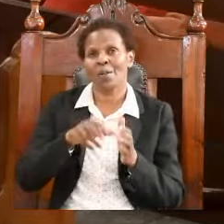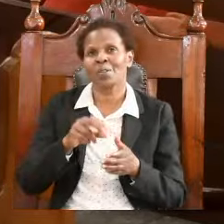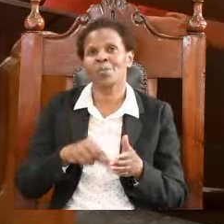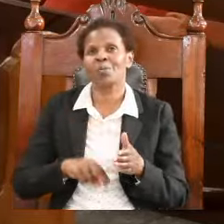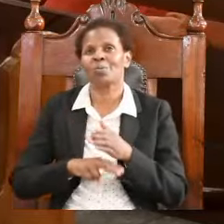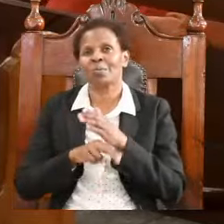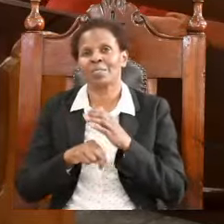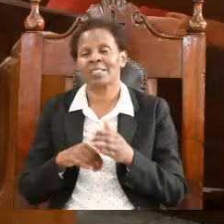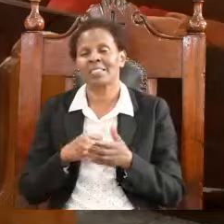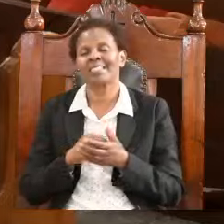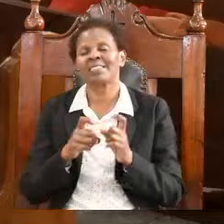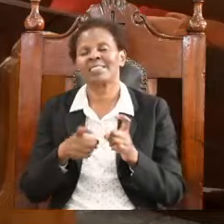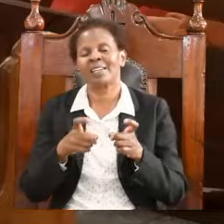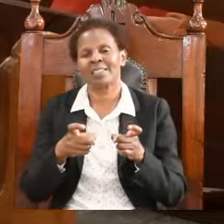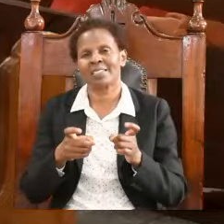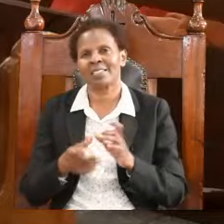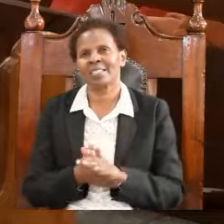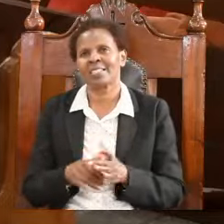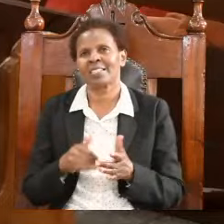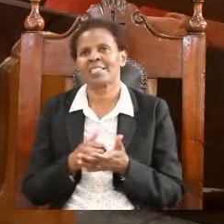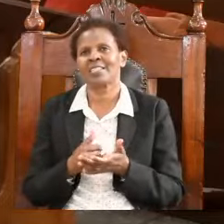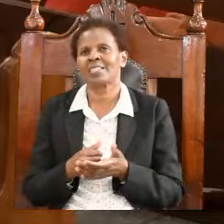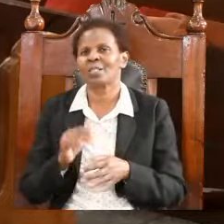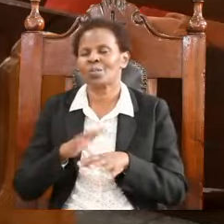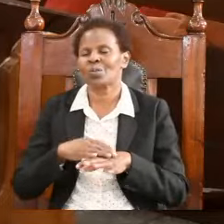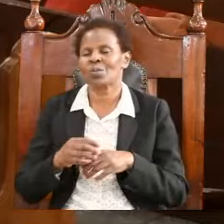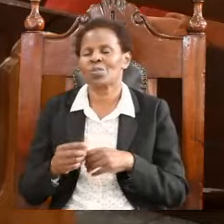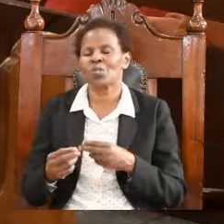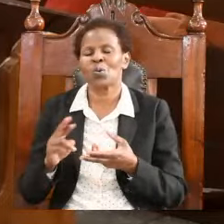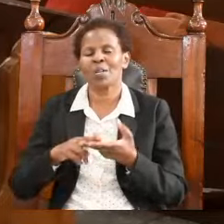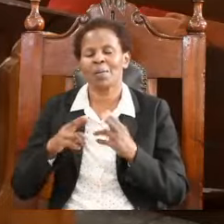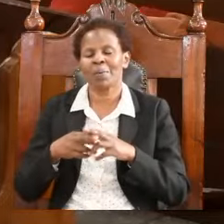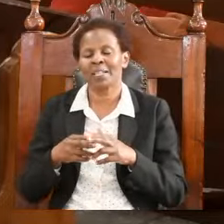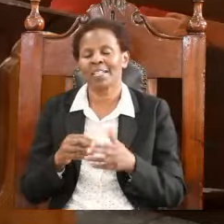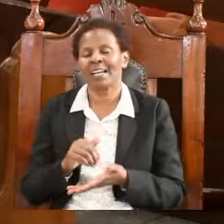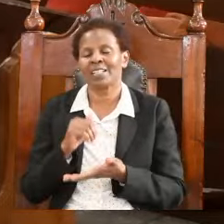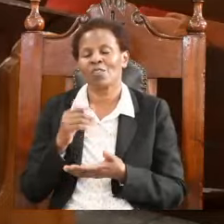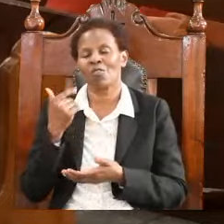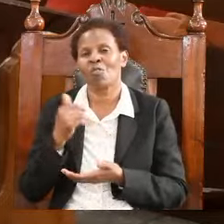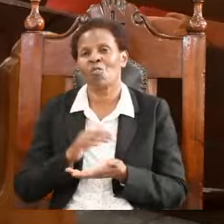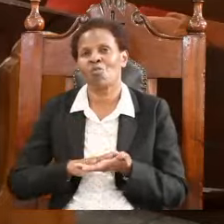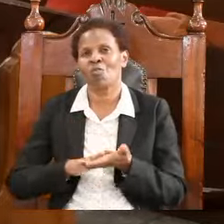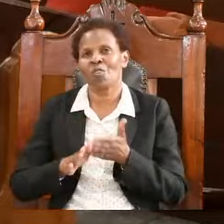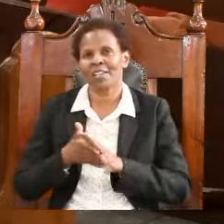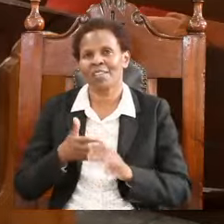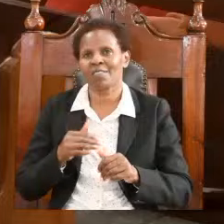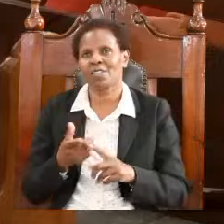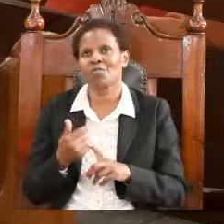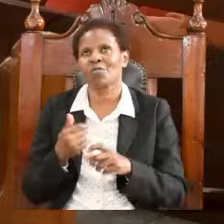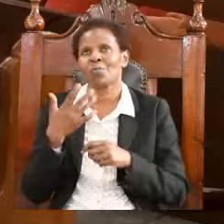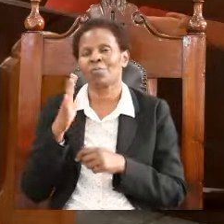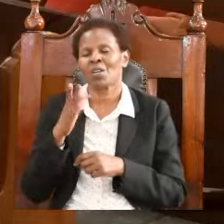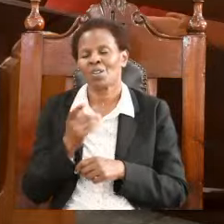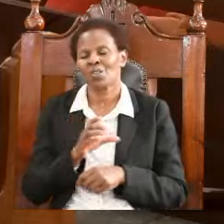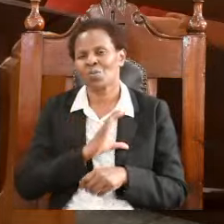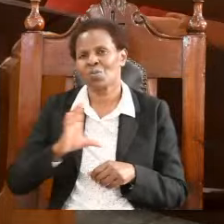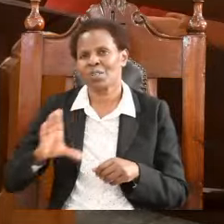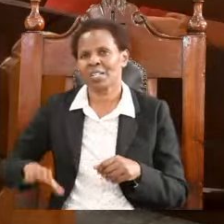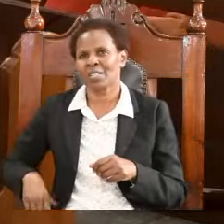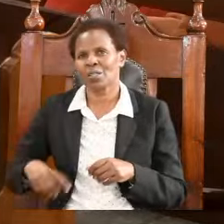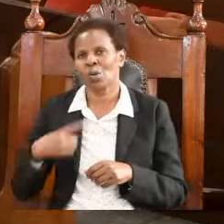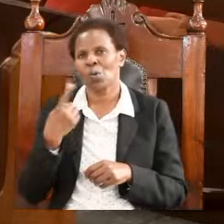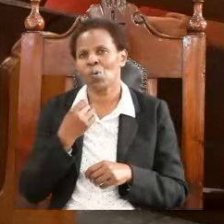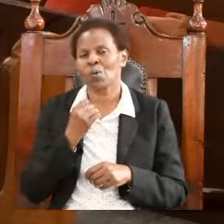ni mehia ni wega tumaumbure tumwire aturekere tondu ndungihota gukorwo wi mukristiano wi